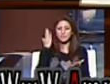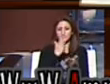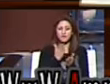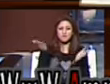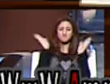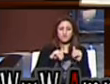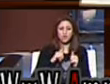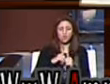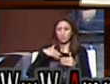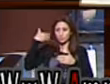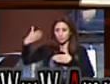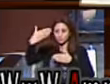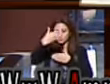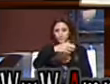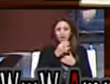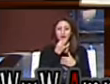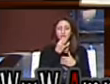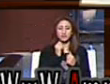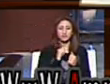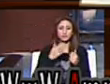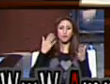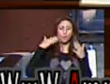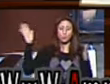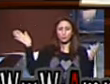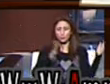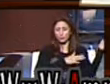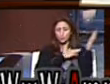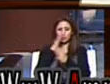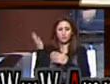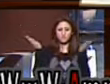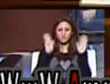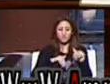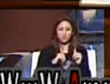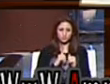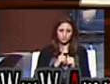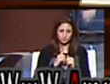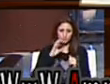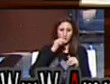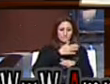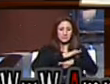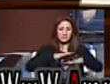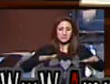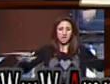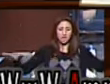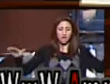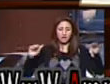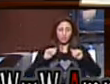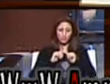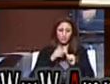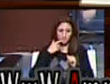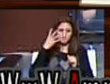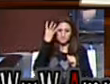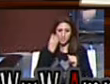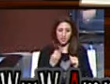عن المناطق الاخرى بسبب سرعه الرياح انها بترتفع فيها، وانها مناطق شبه صحراويه بمعنى ان بالليل